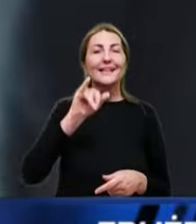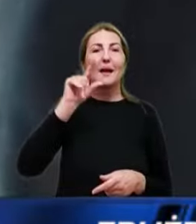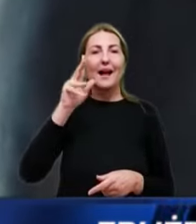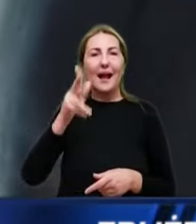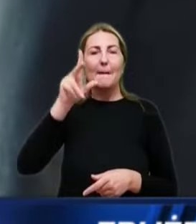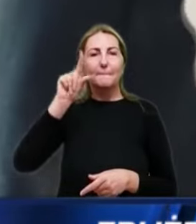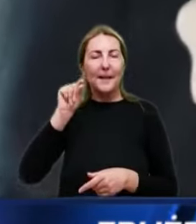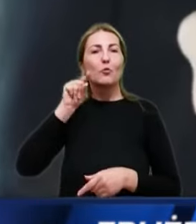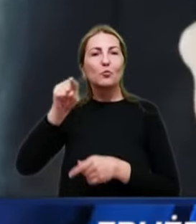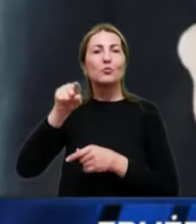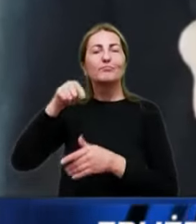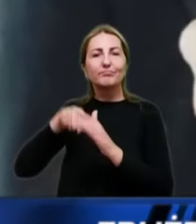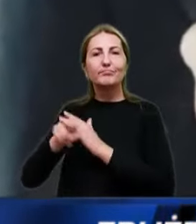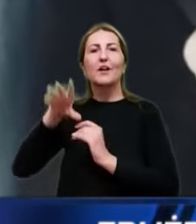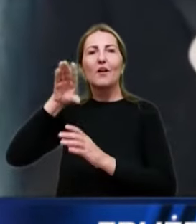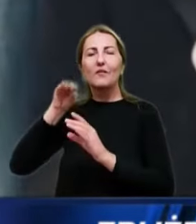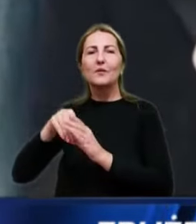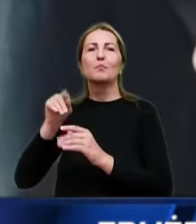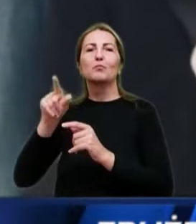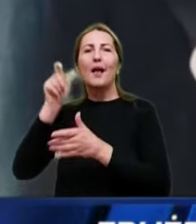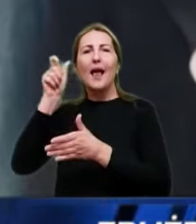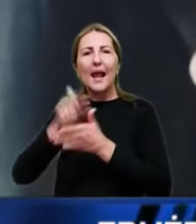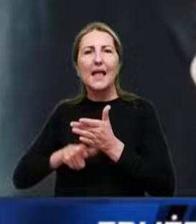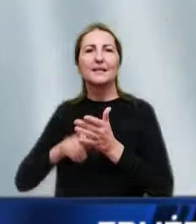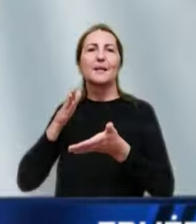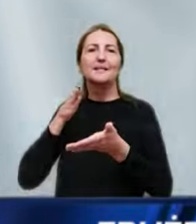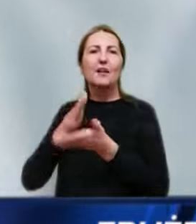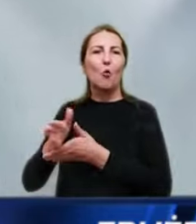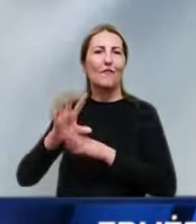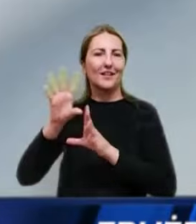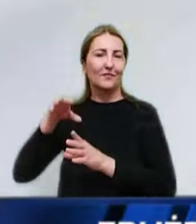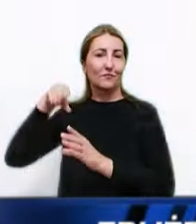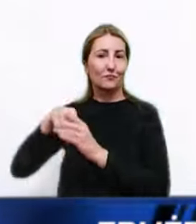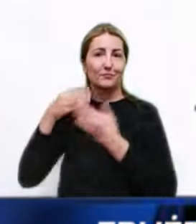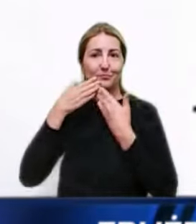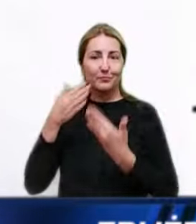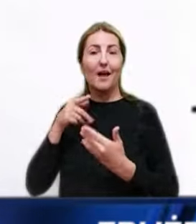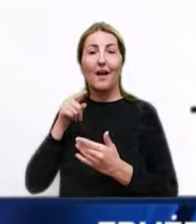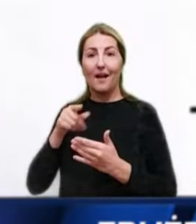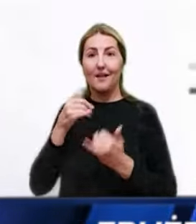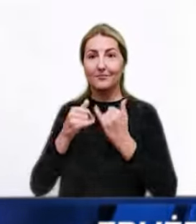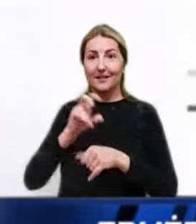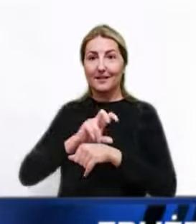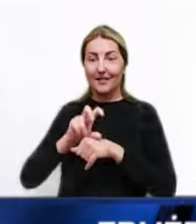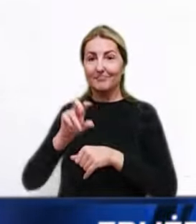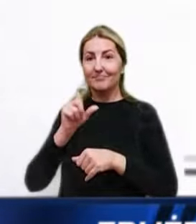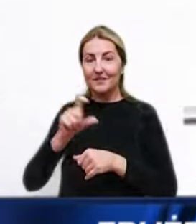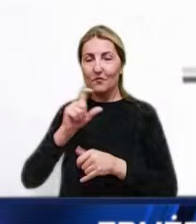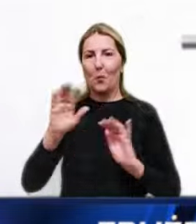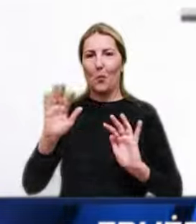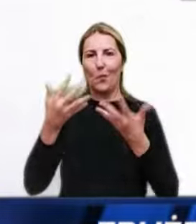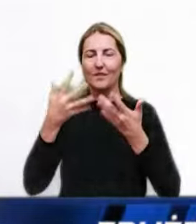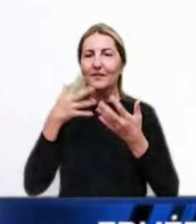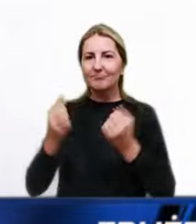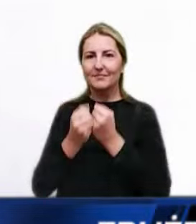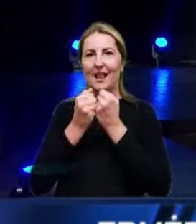którym znajdują się między innymi recepty i skierowania. Dzięki takim cyfrowym udogodnieniom znalezienie odpowiedniego dokumentu